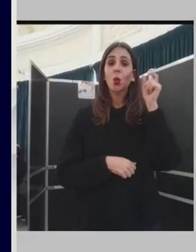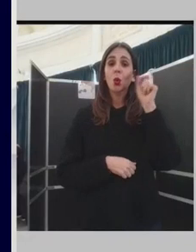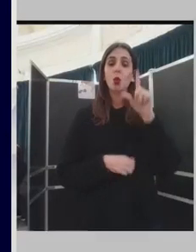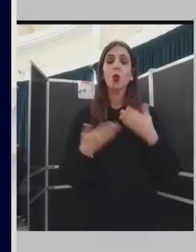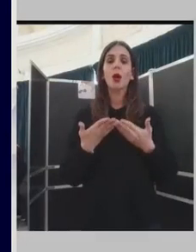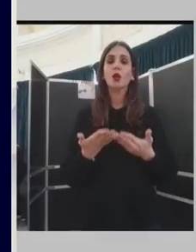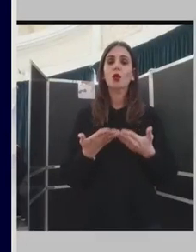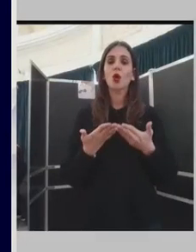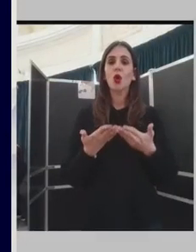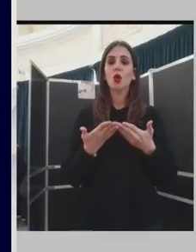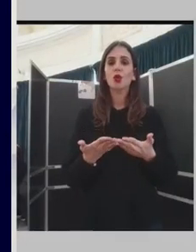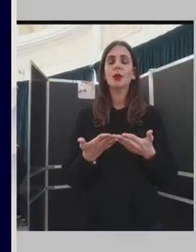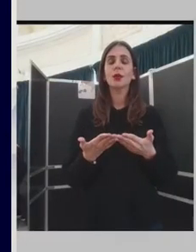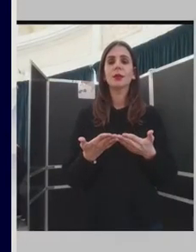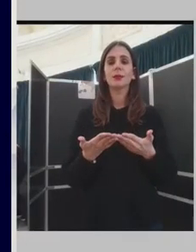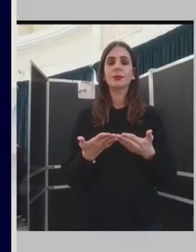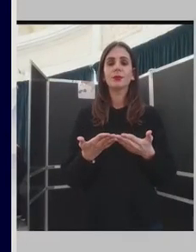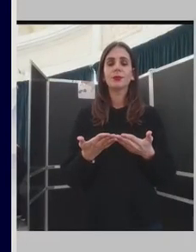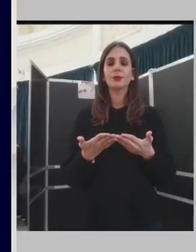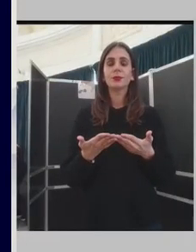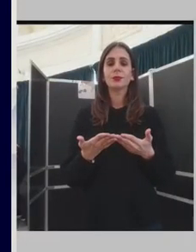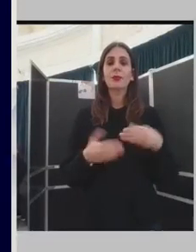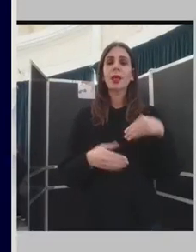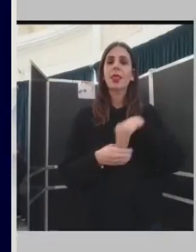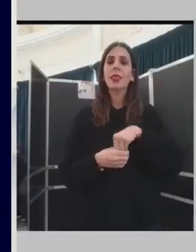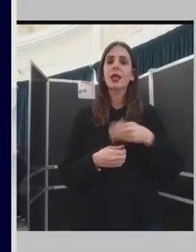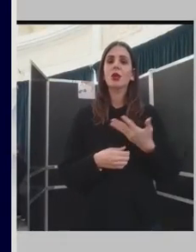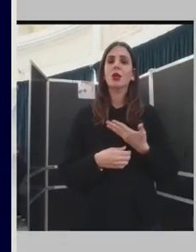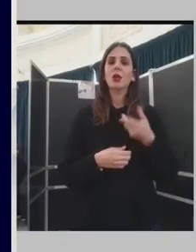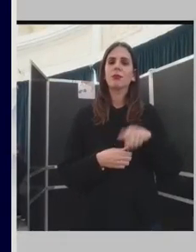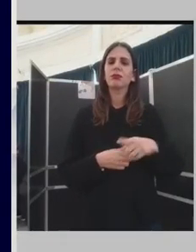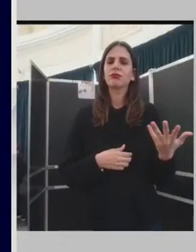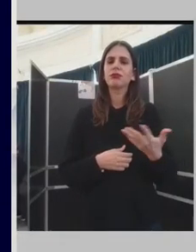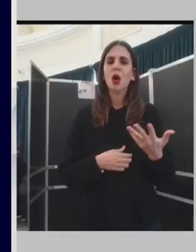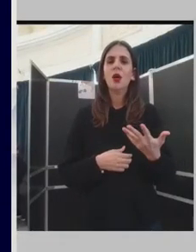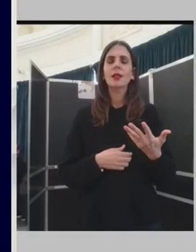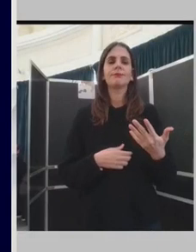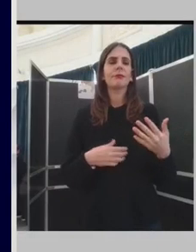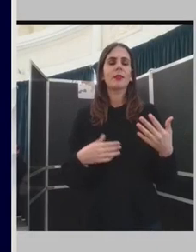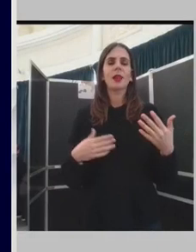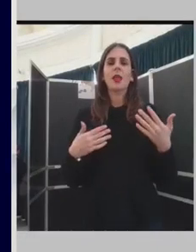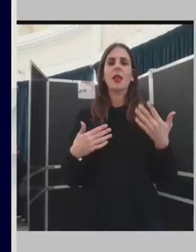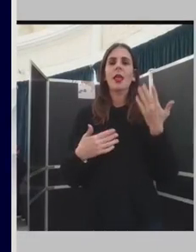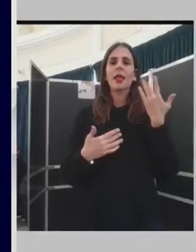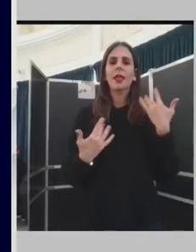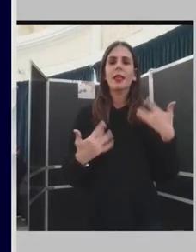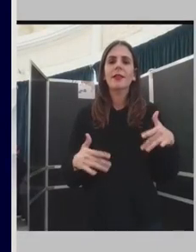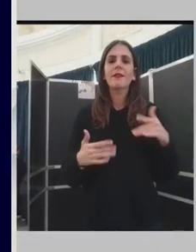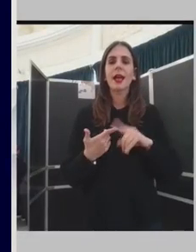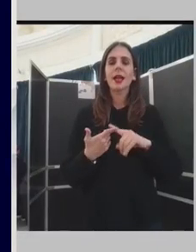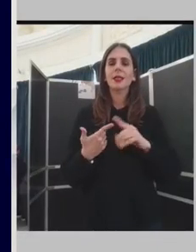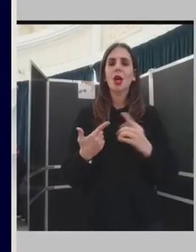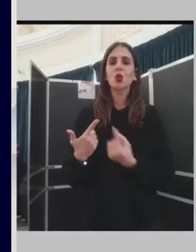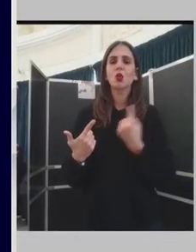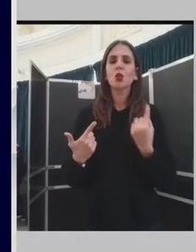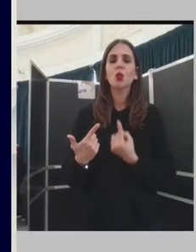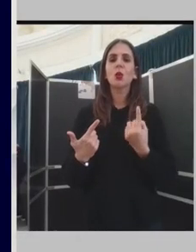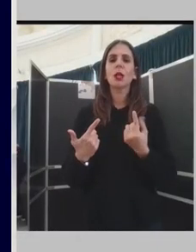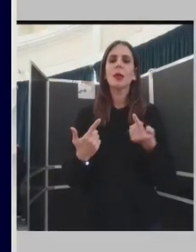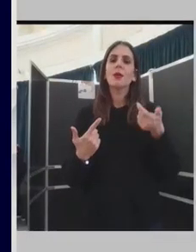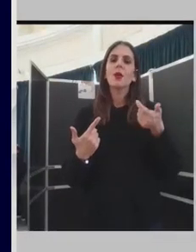si contrappone in sé con l'indifferenza, la solitudine. È un modo per spezzare le